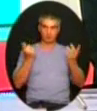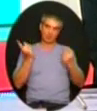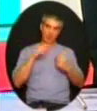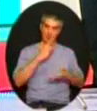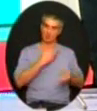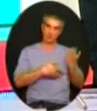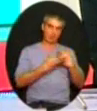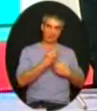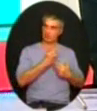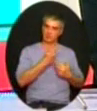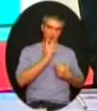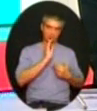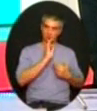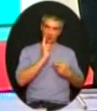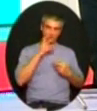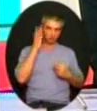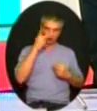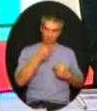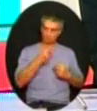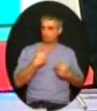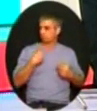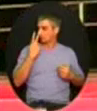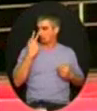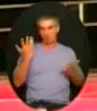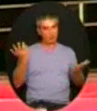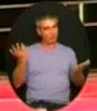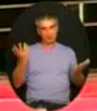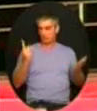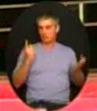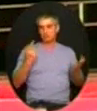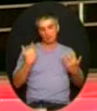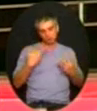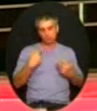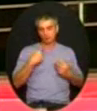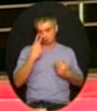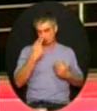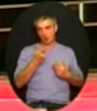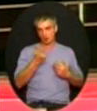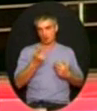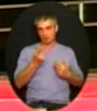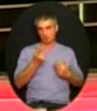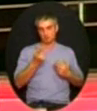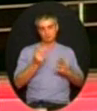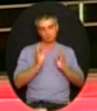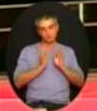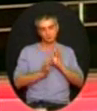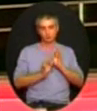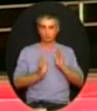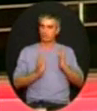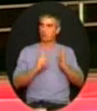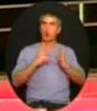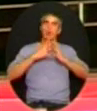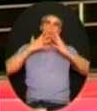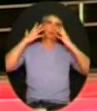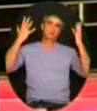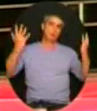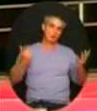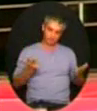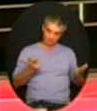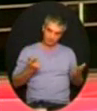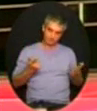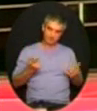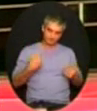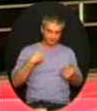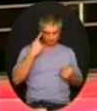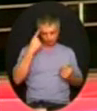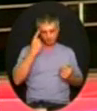העלייה של יש עתיד? אני לא רואה חלשות משמעותית, אני רואה חלשות מסוימת, לא דרמטית מאוד.